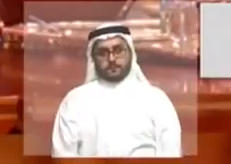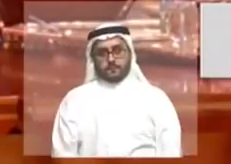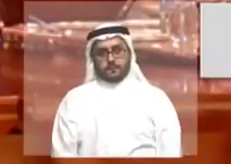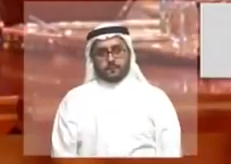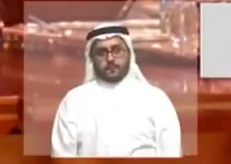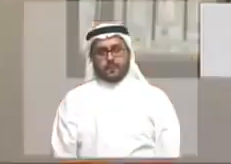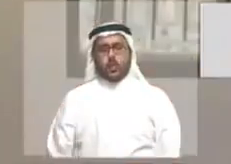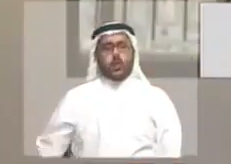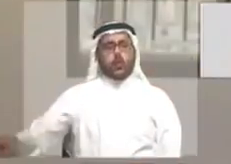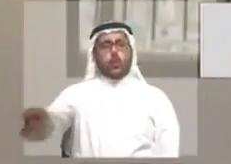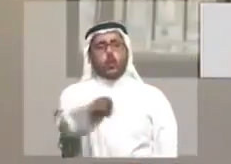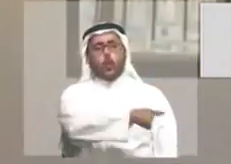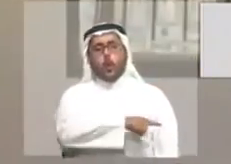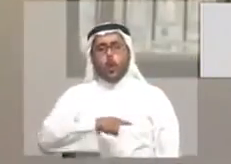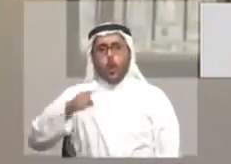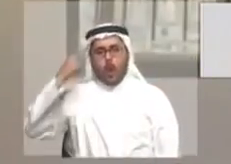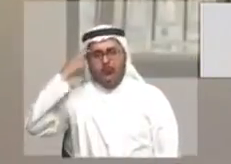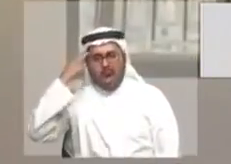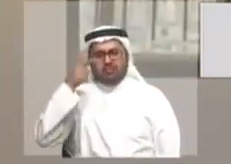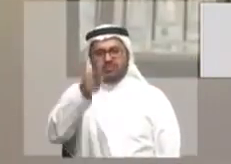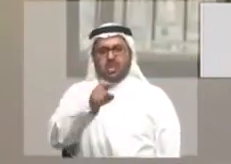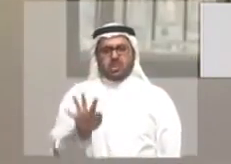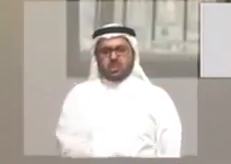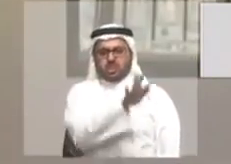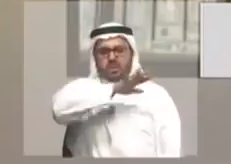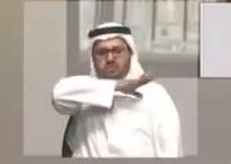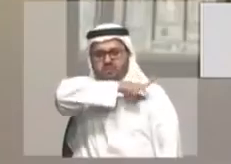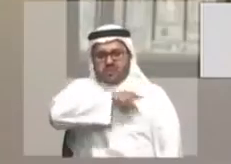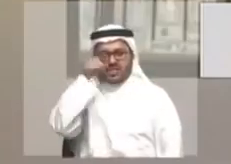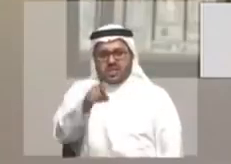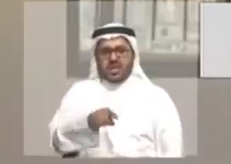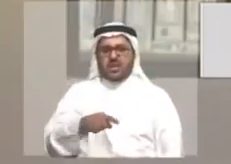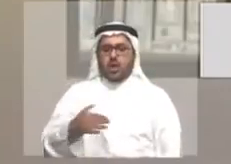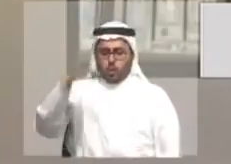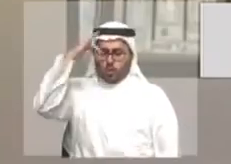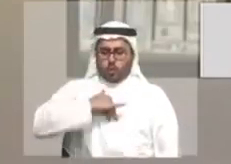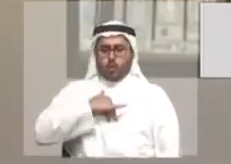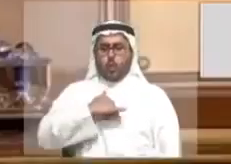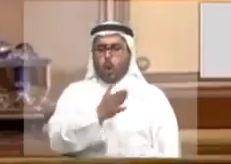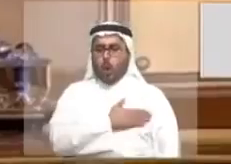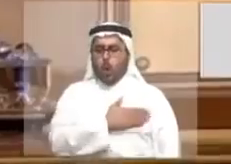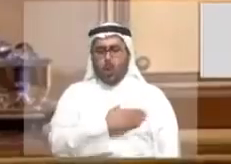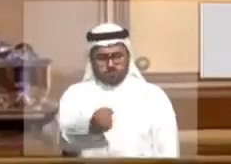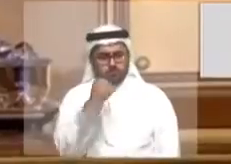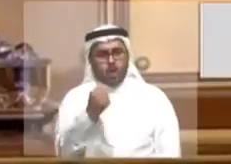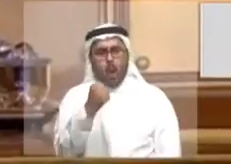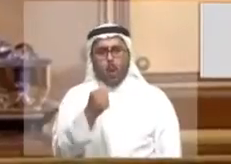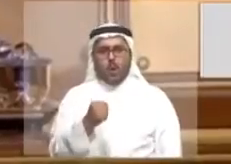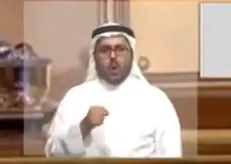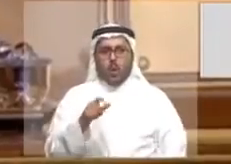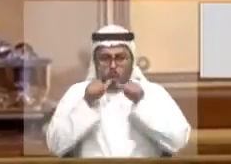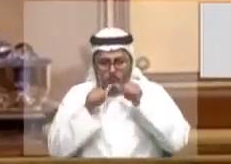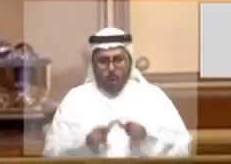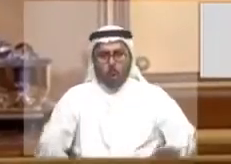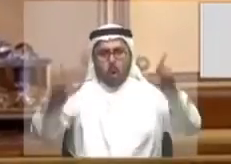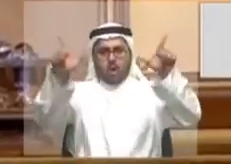ليعلم القاسي والداني أن فلسطين وشعبها في وجدان العرب والمسلمين، كما